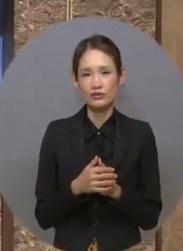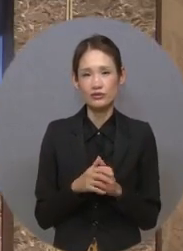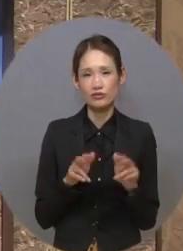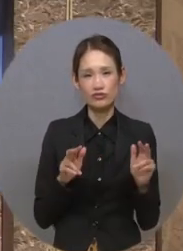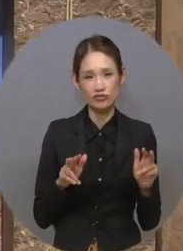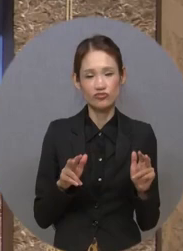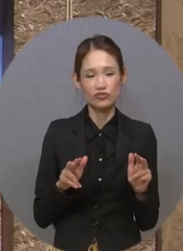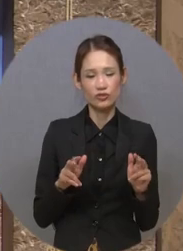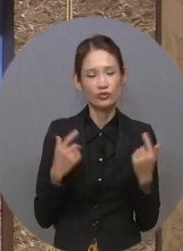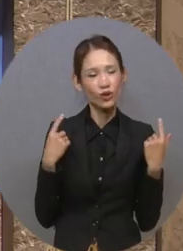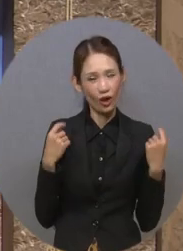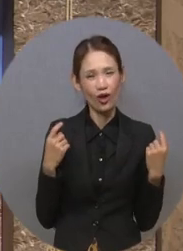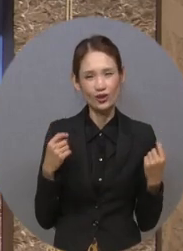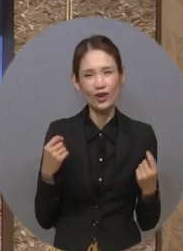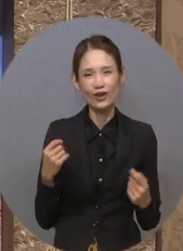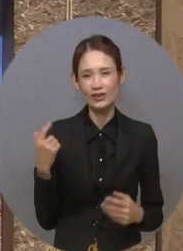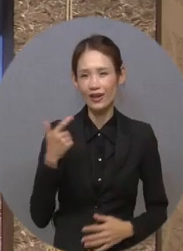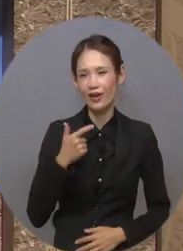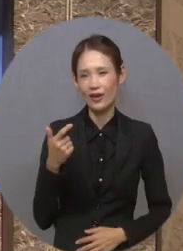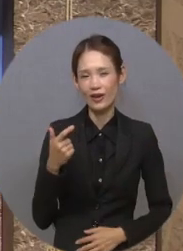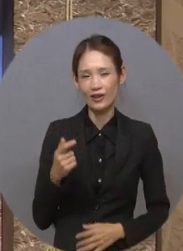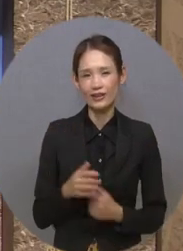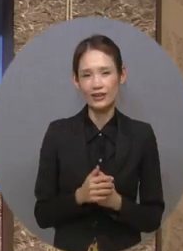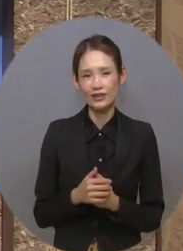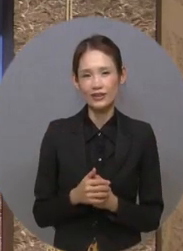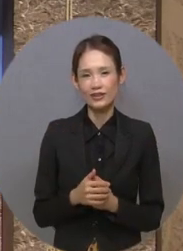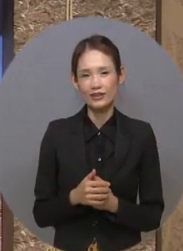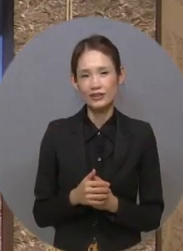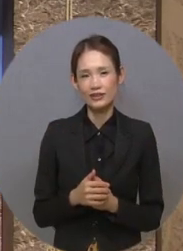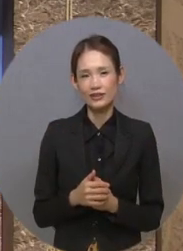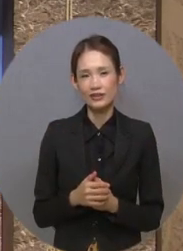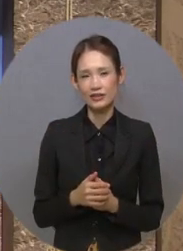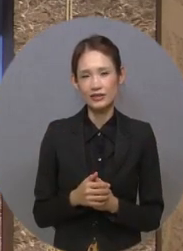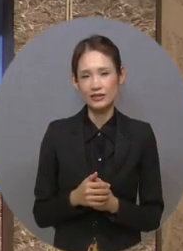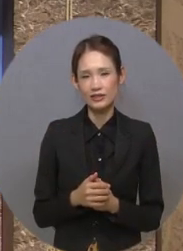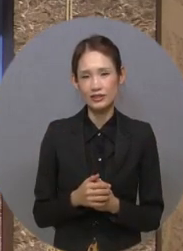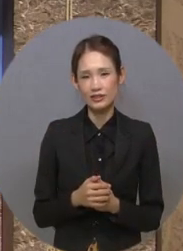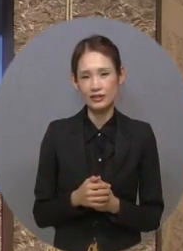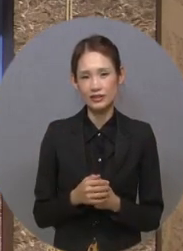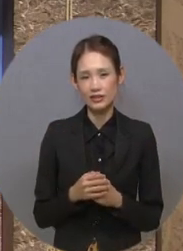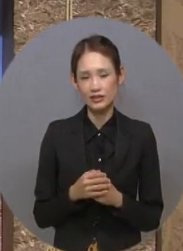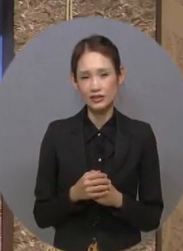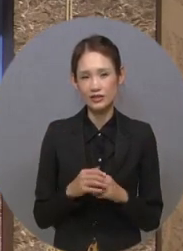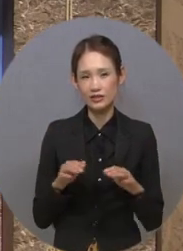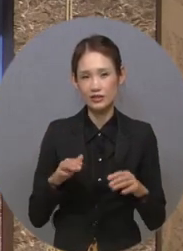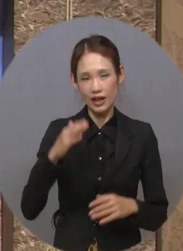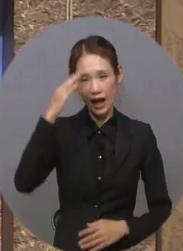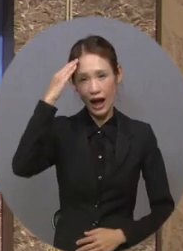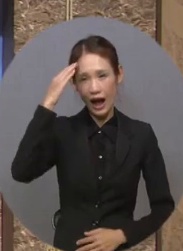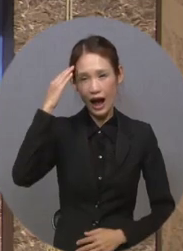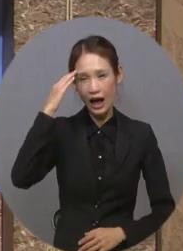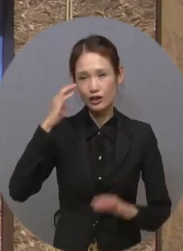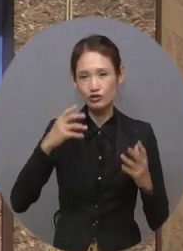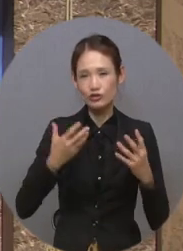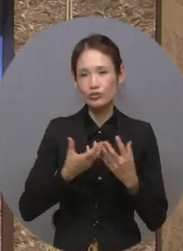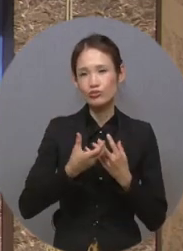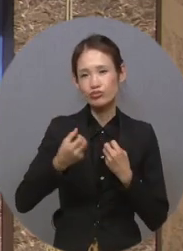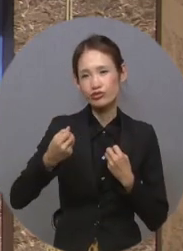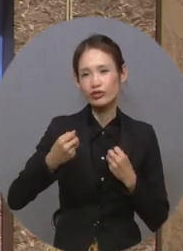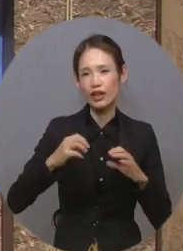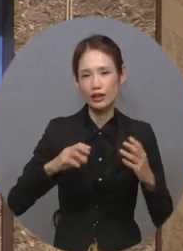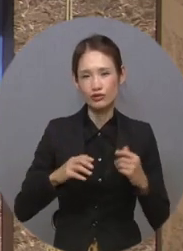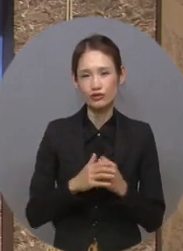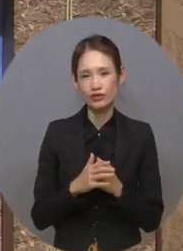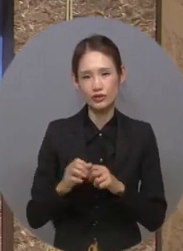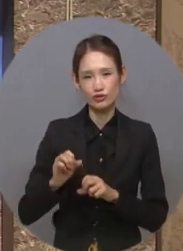지금 그래도 커요. 지금도 예. 큰데 우리가 이제 경기 북부가 이제 우리가 분단 국가다 보니까 네.